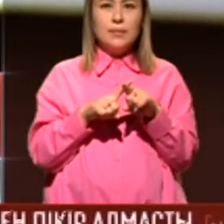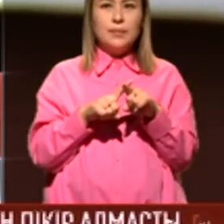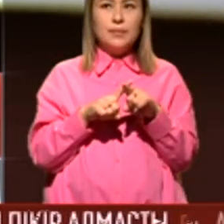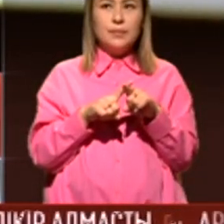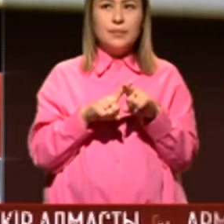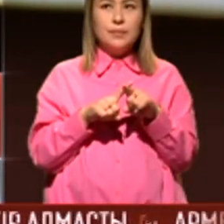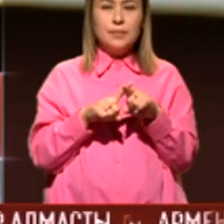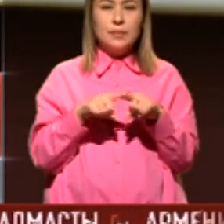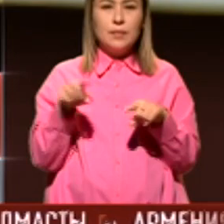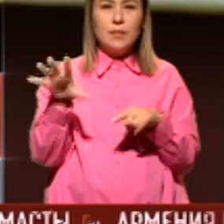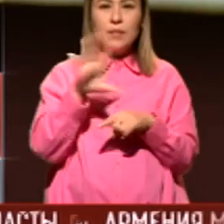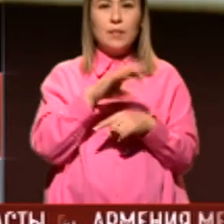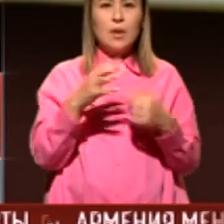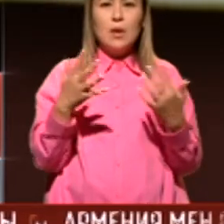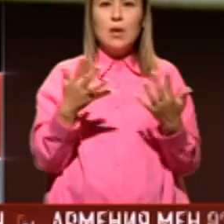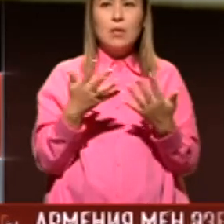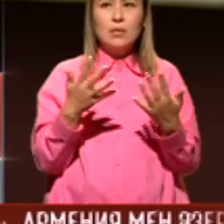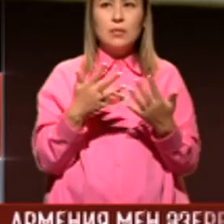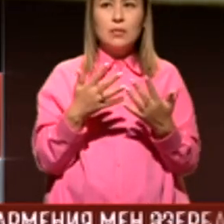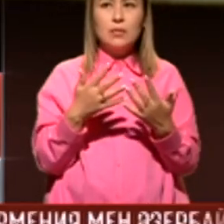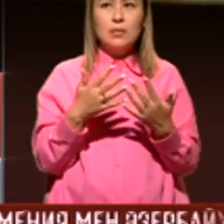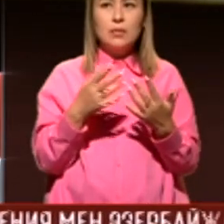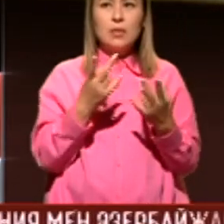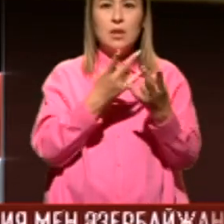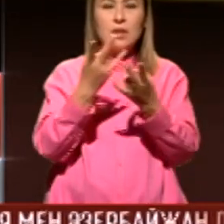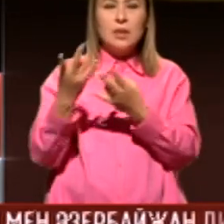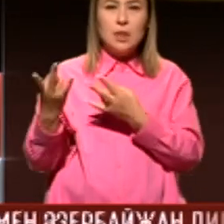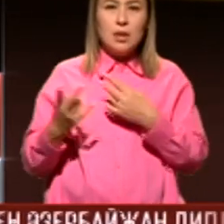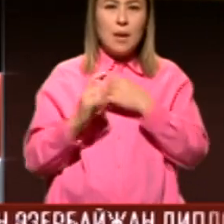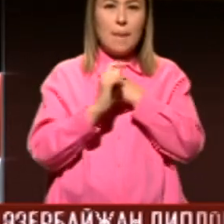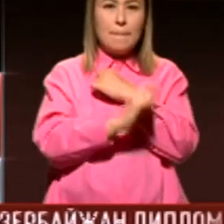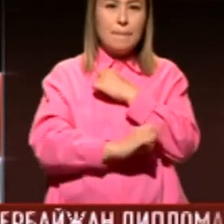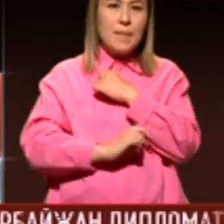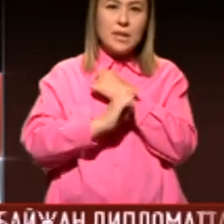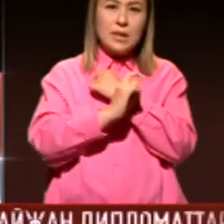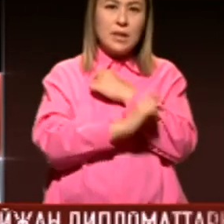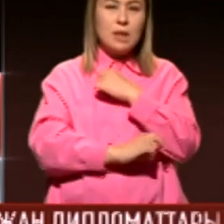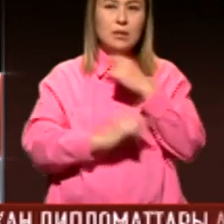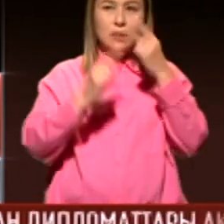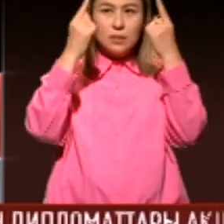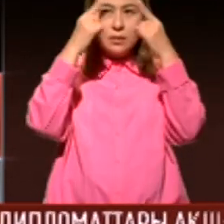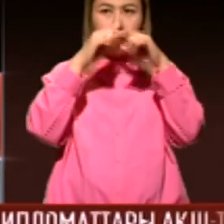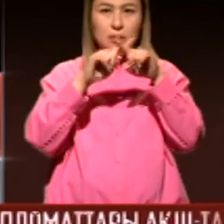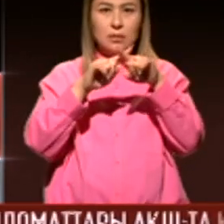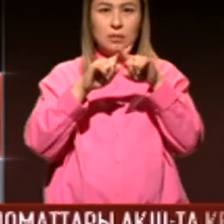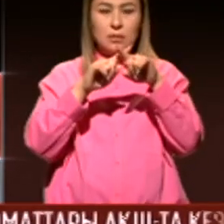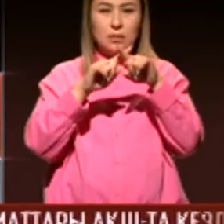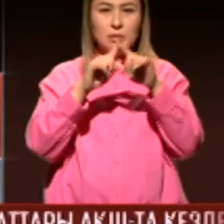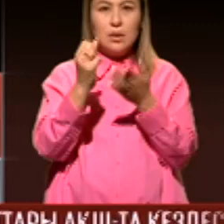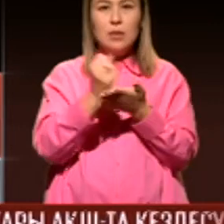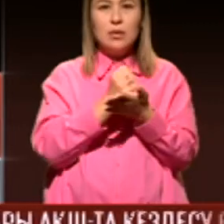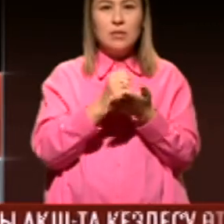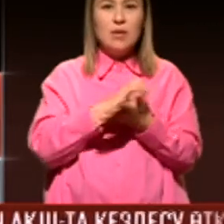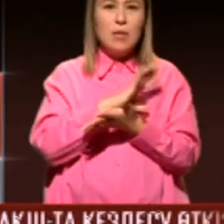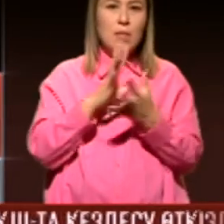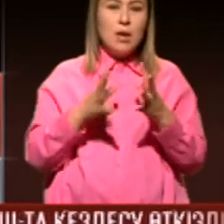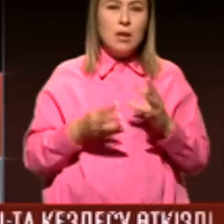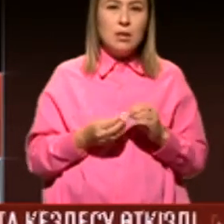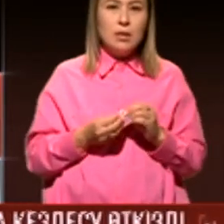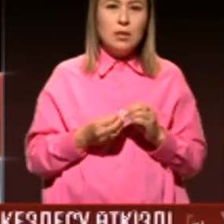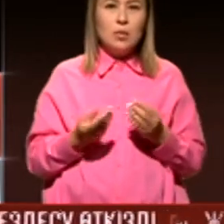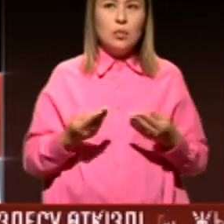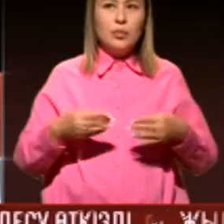оның жағдайы. Және сосын керекті материалдық, техникалық қорлардың барлығы.